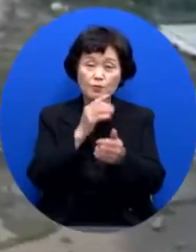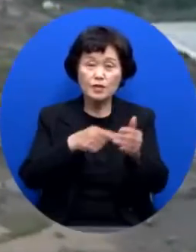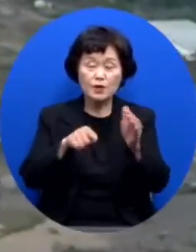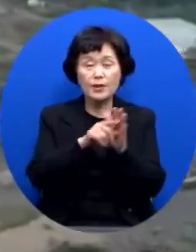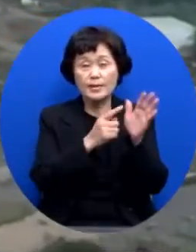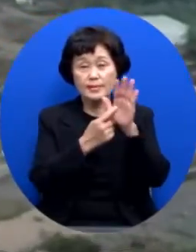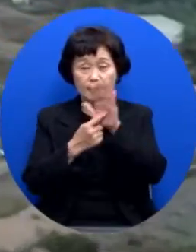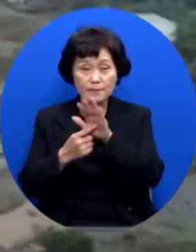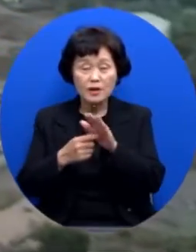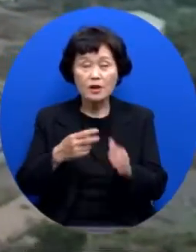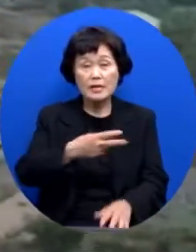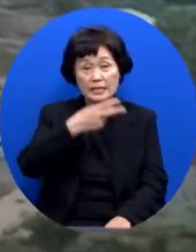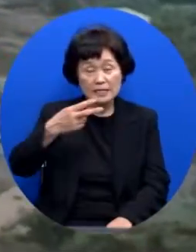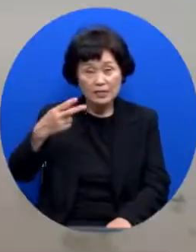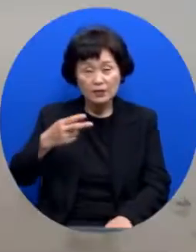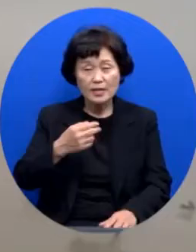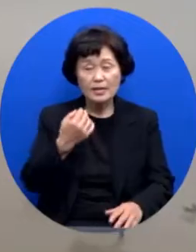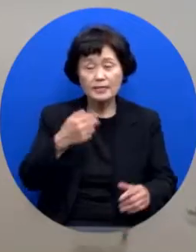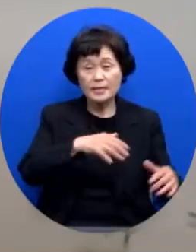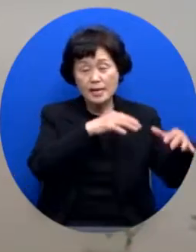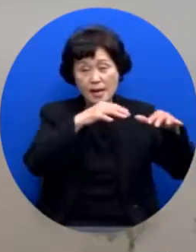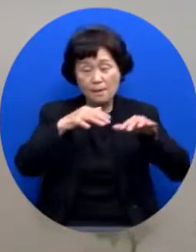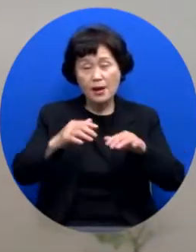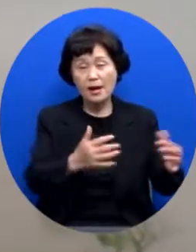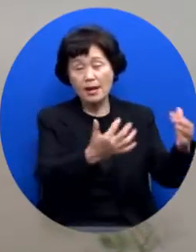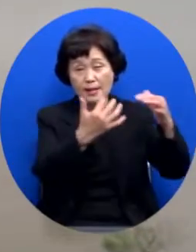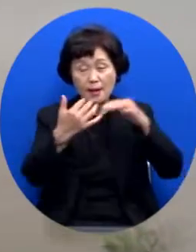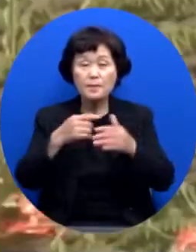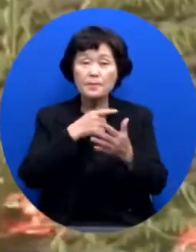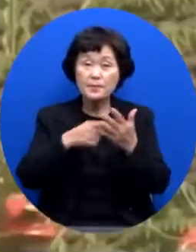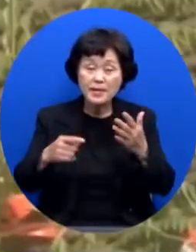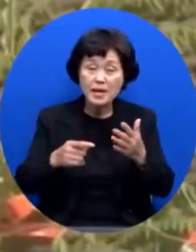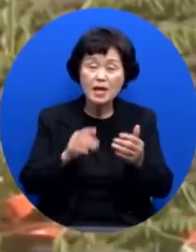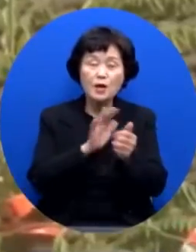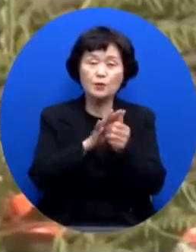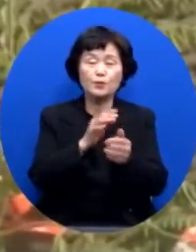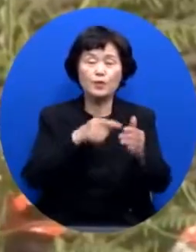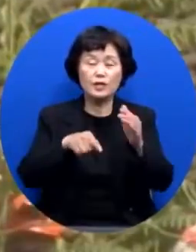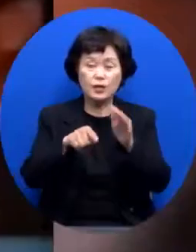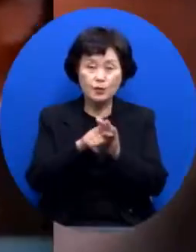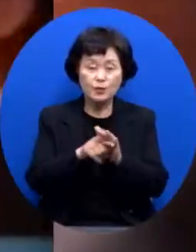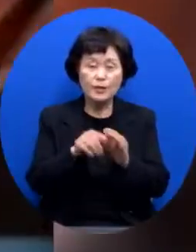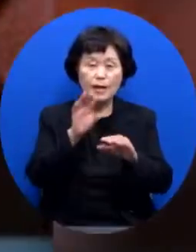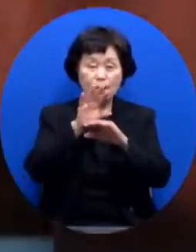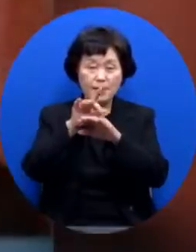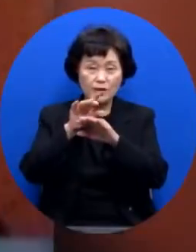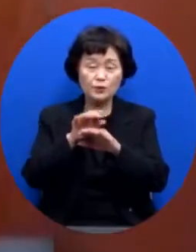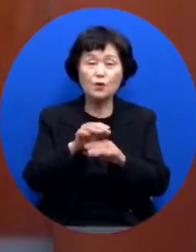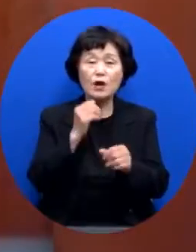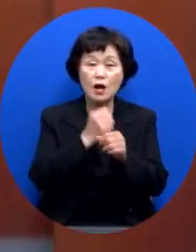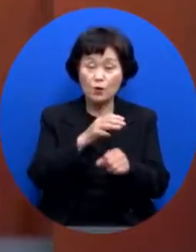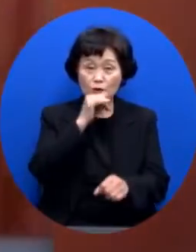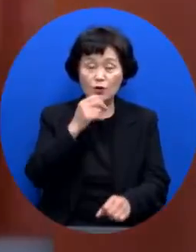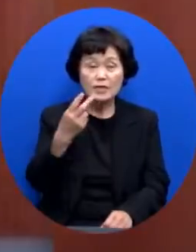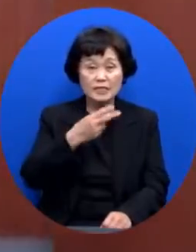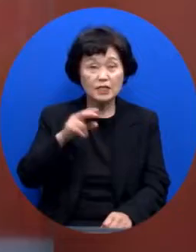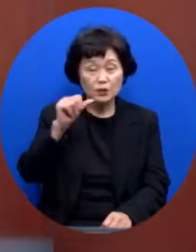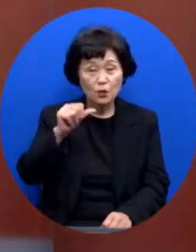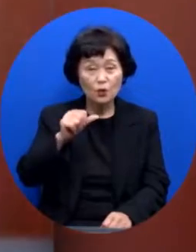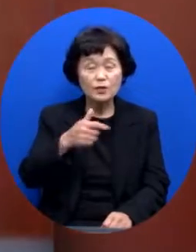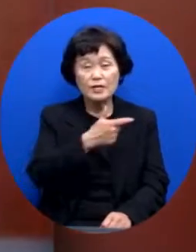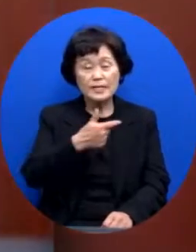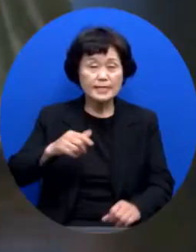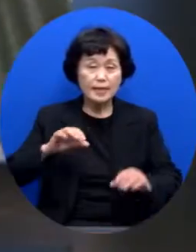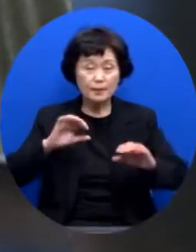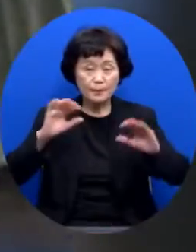캠페인과 인도네시아 해일 피해 이재민을 돕기 위해 모금 방송을 전했습니다. 2005년 태풍 카트리나